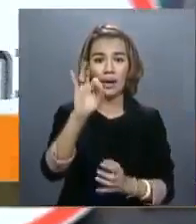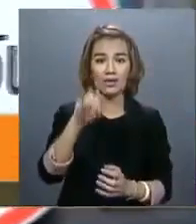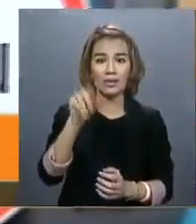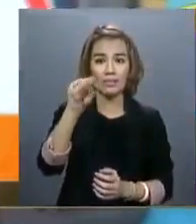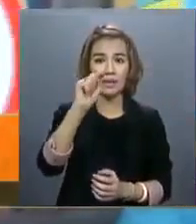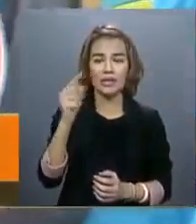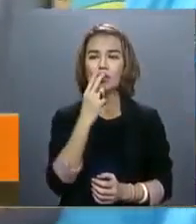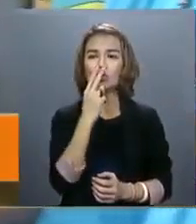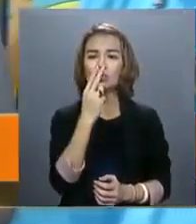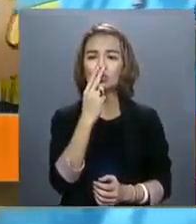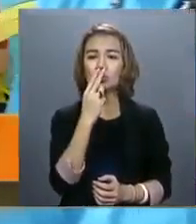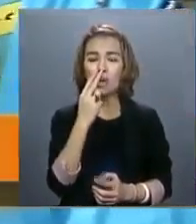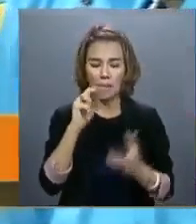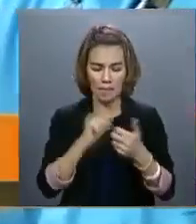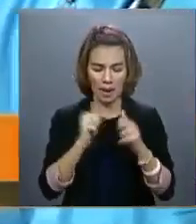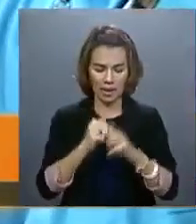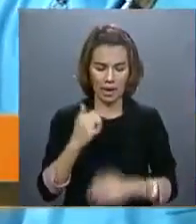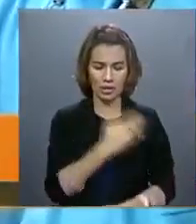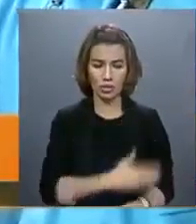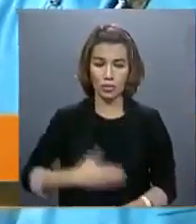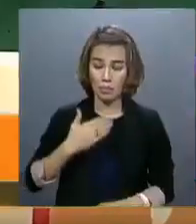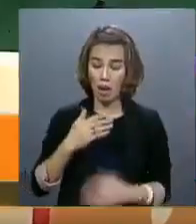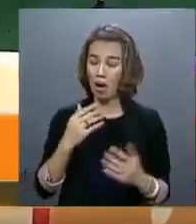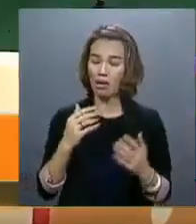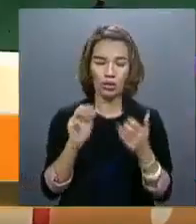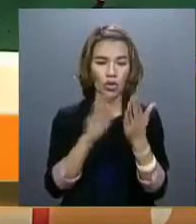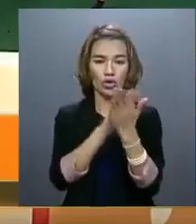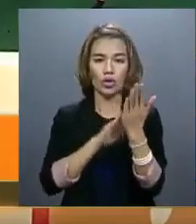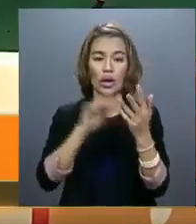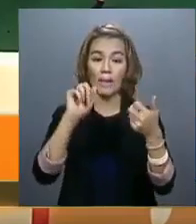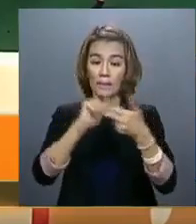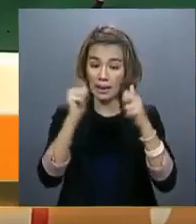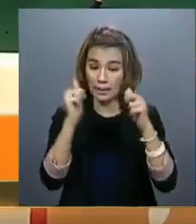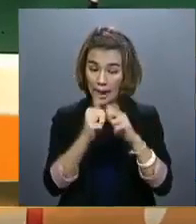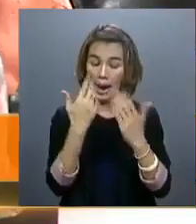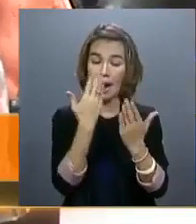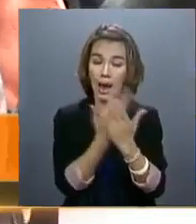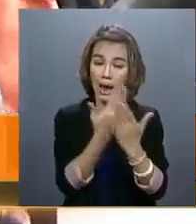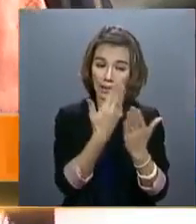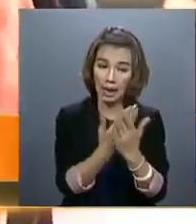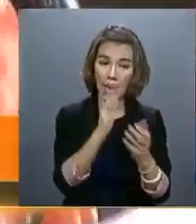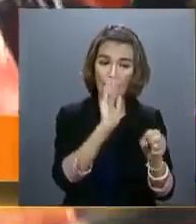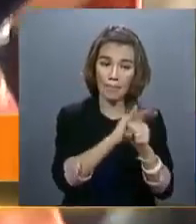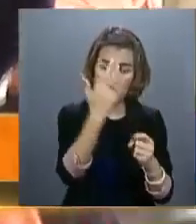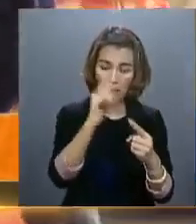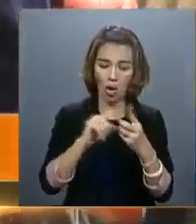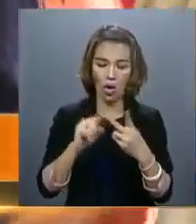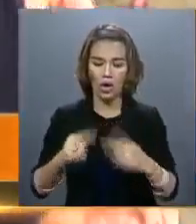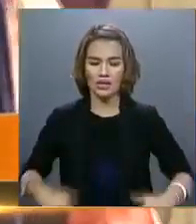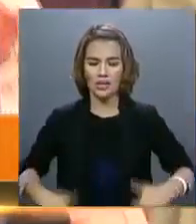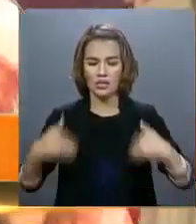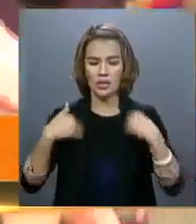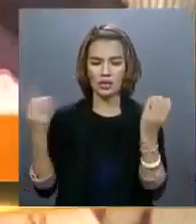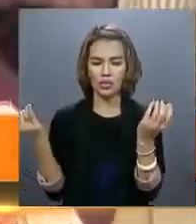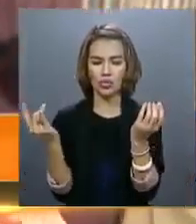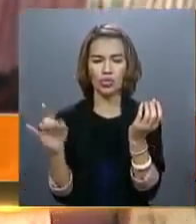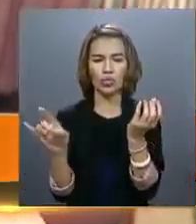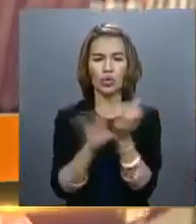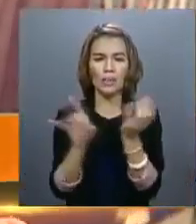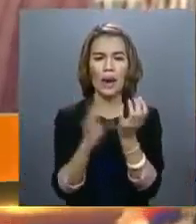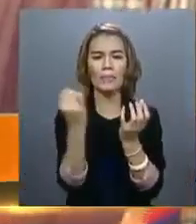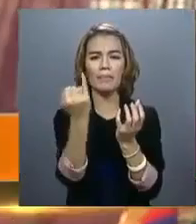ฉบับใหม่นอกจากนี้นะคะยังสะท้อนปัญหาของกลุ่มผู้ใช้แรงงานหรือว่ากลุ่มผู้มีรายได้น้อยค่ะที่พบว่